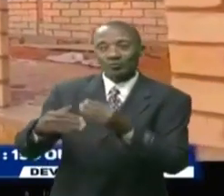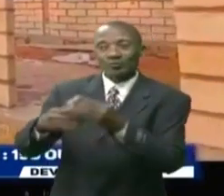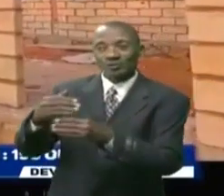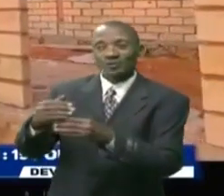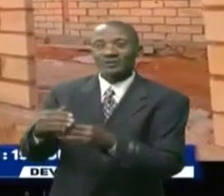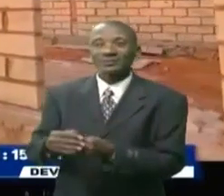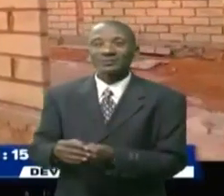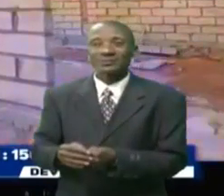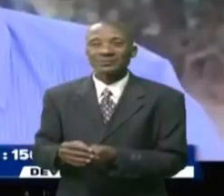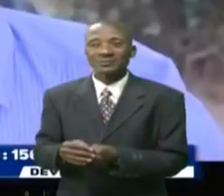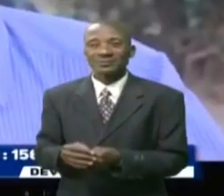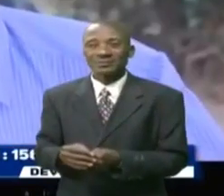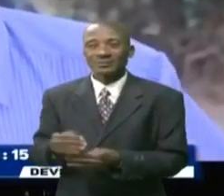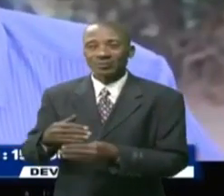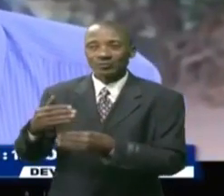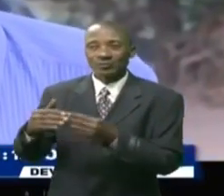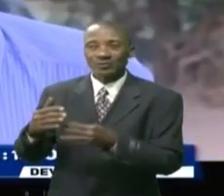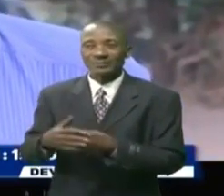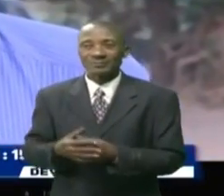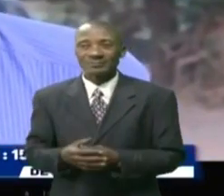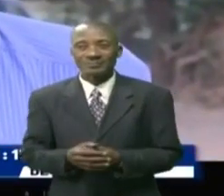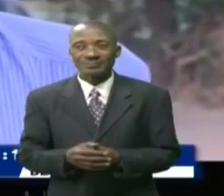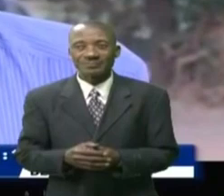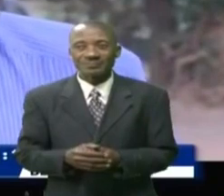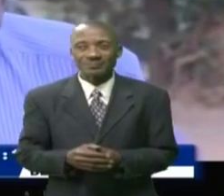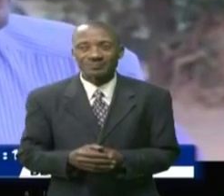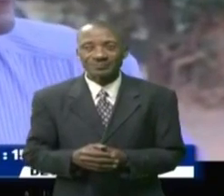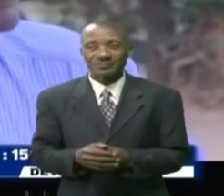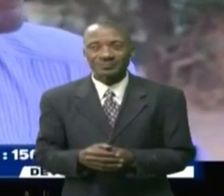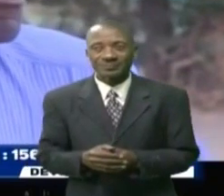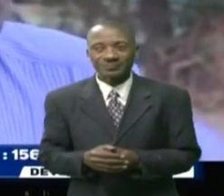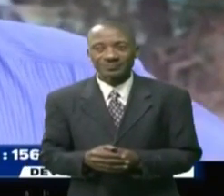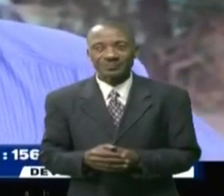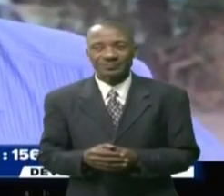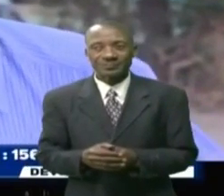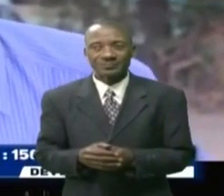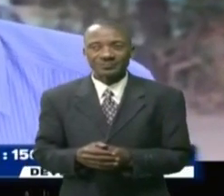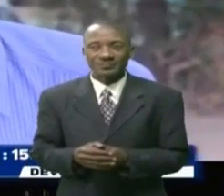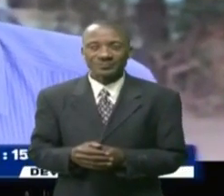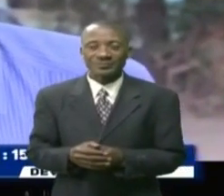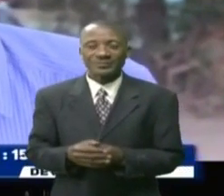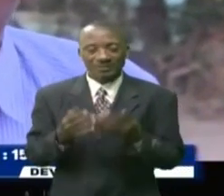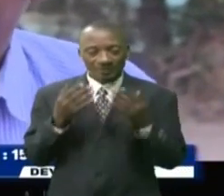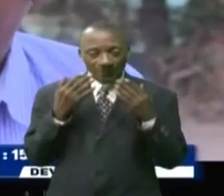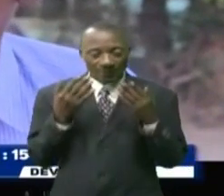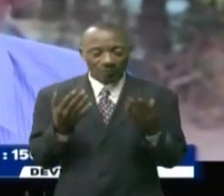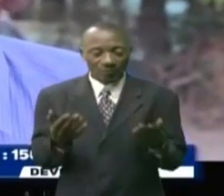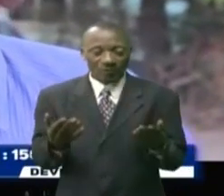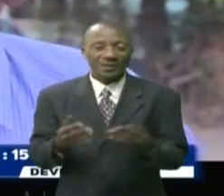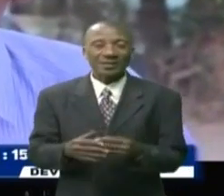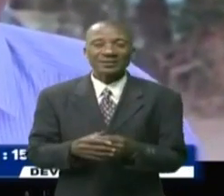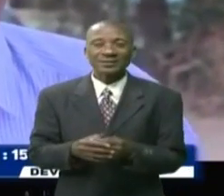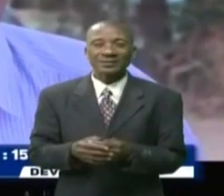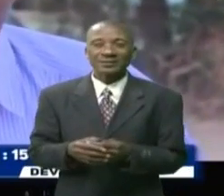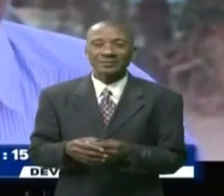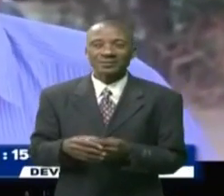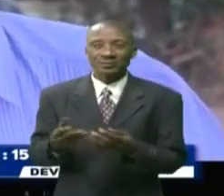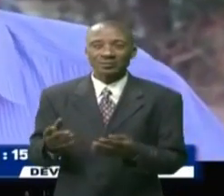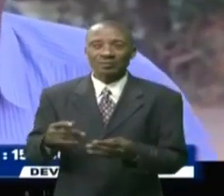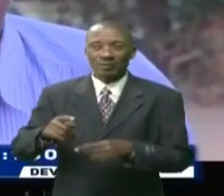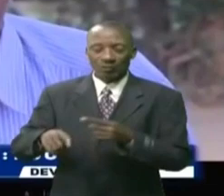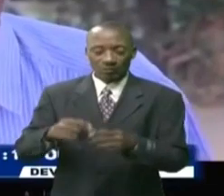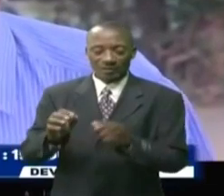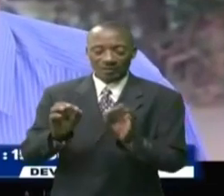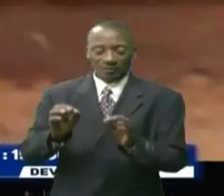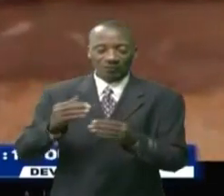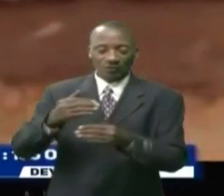Uhuru. Dans son projet de 55 territoires, ce sont les œuvres qui sont palpables, concrètement parlant,